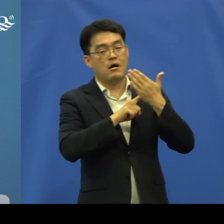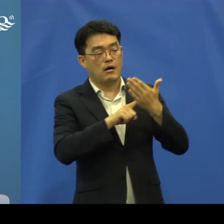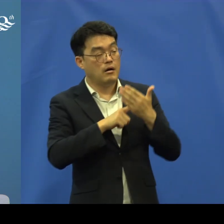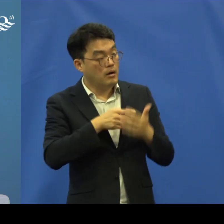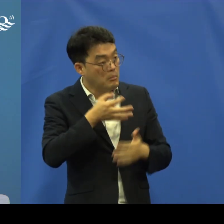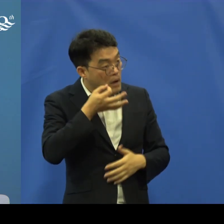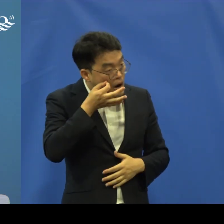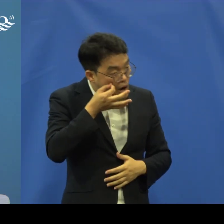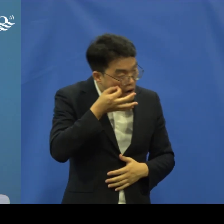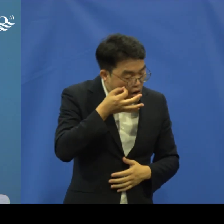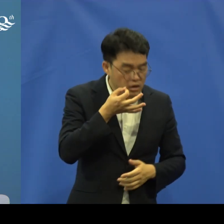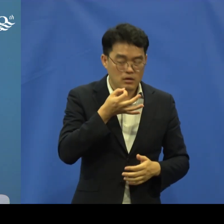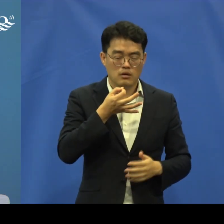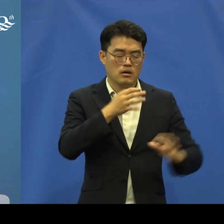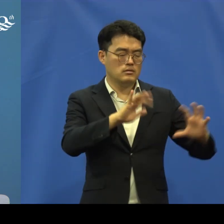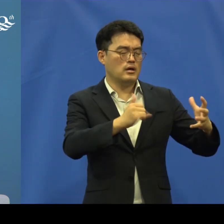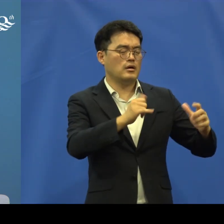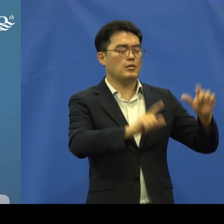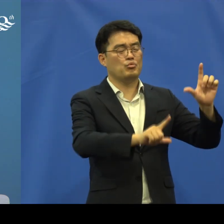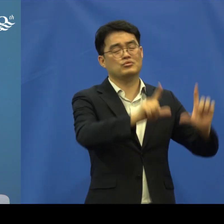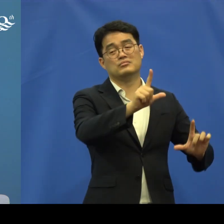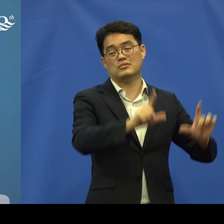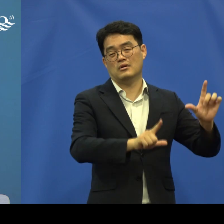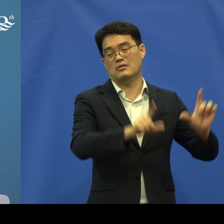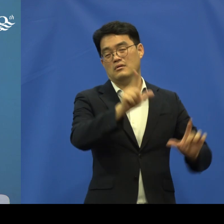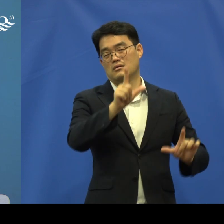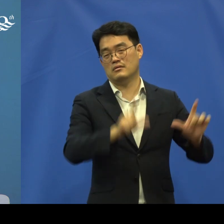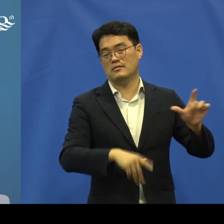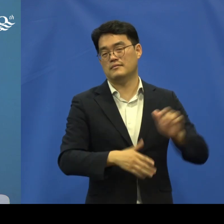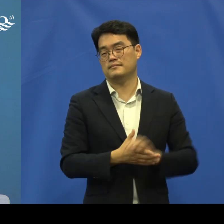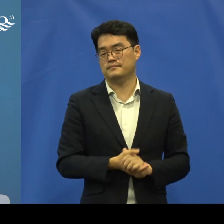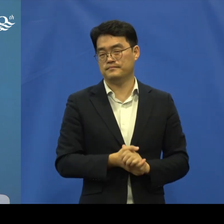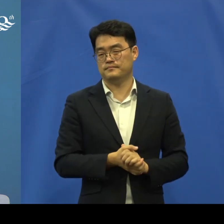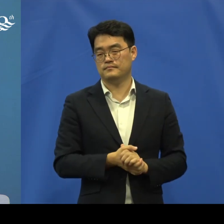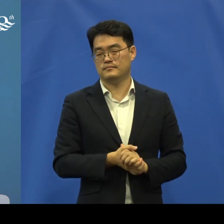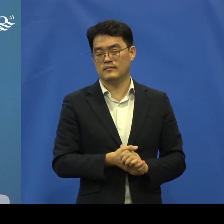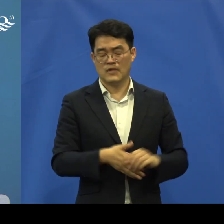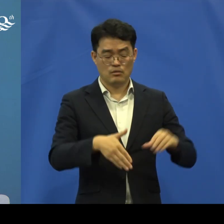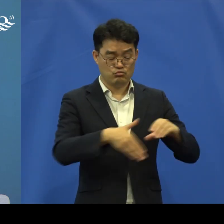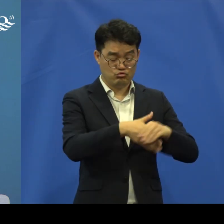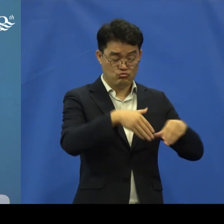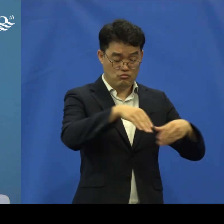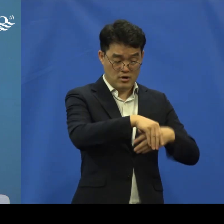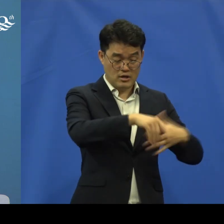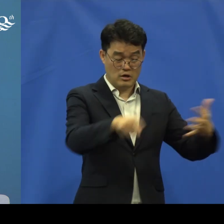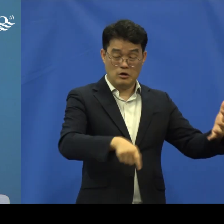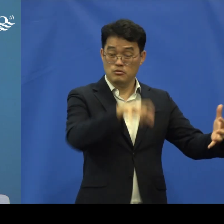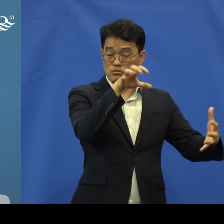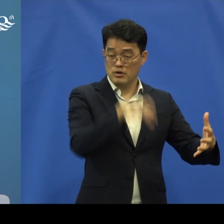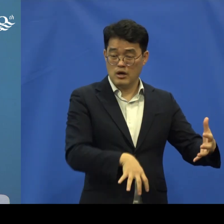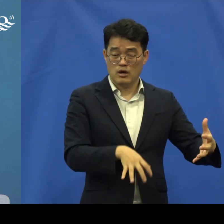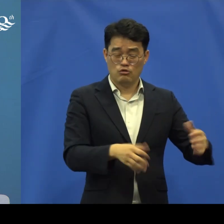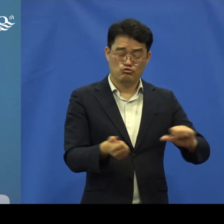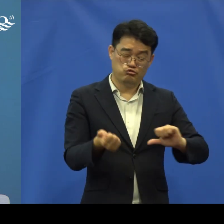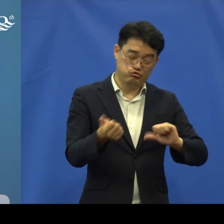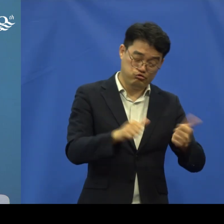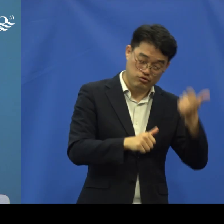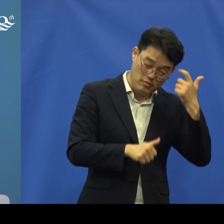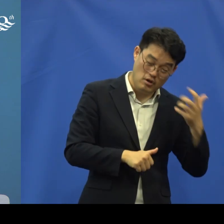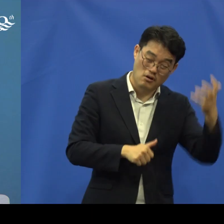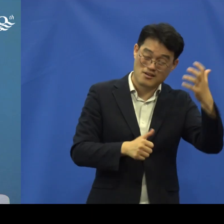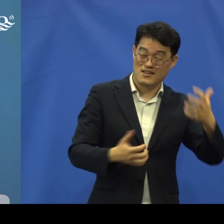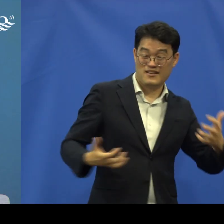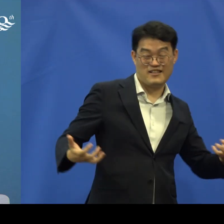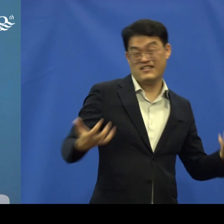그게 여러분 세상의 모습이에요. 마귀가 문화들 안에 막 죽음의 영이 가득하고 살인의